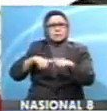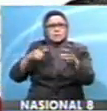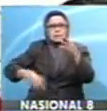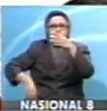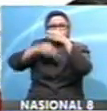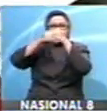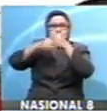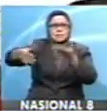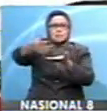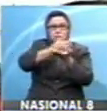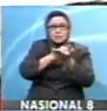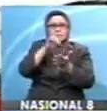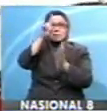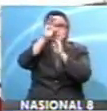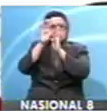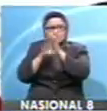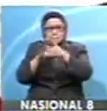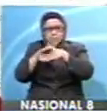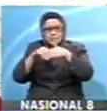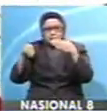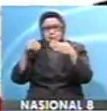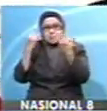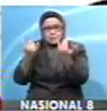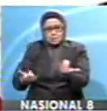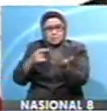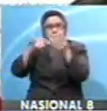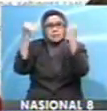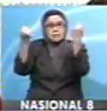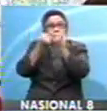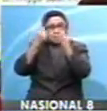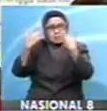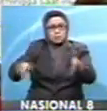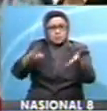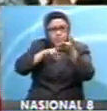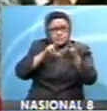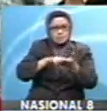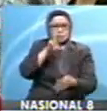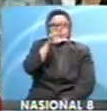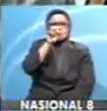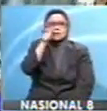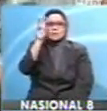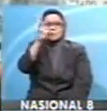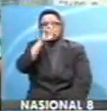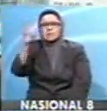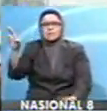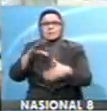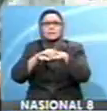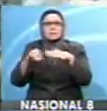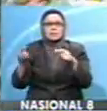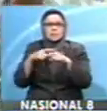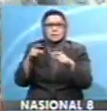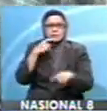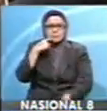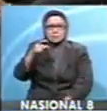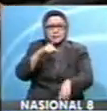of 1 billion because at this moment the companies have registered has hit 306,000 Beliau berkata demikian Sempena Majlis